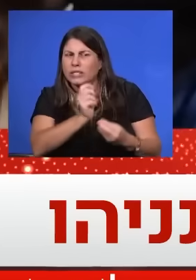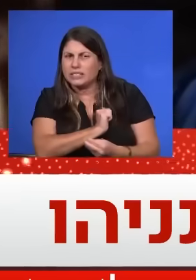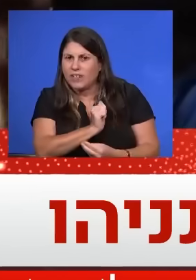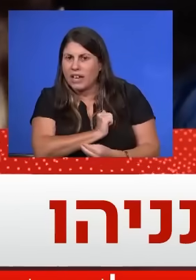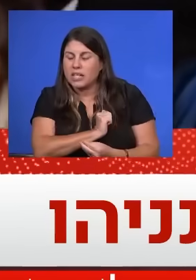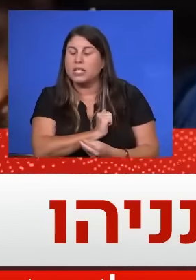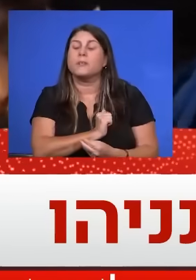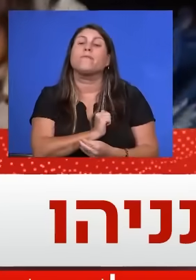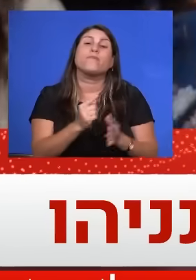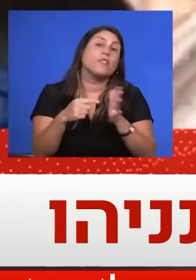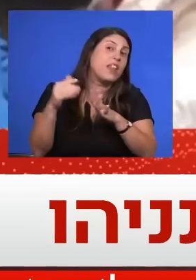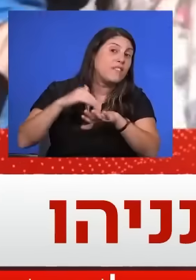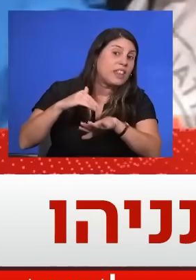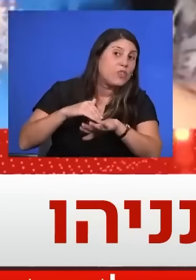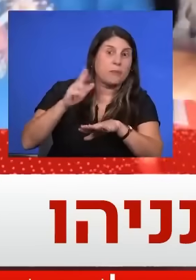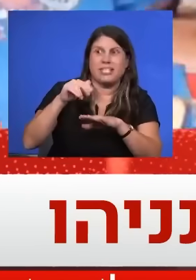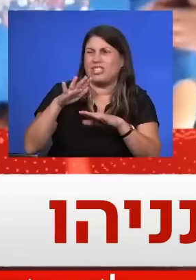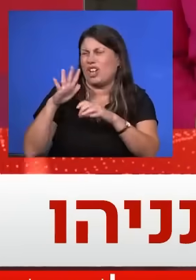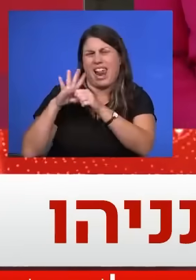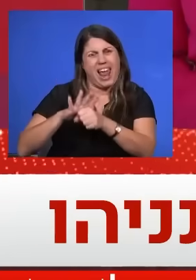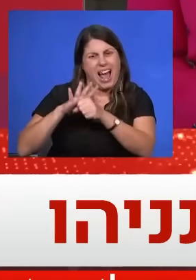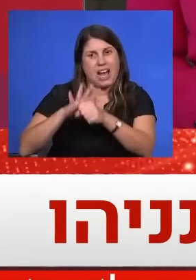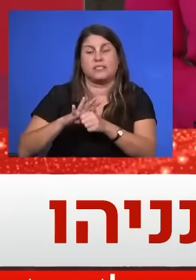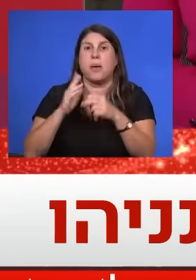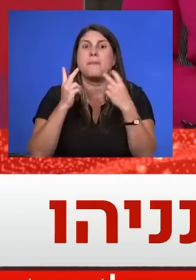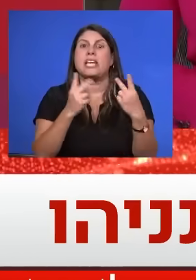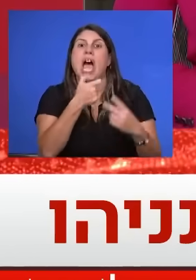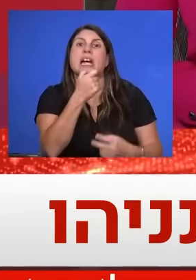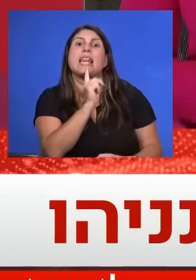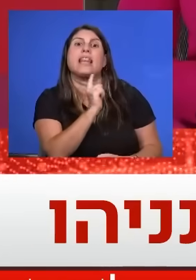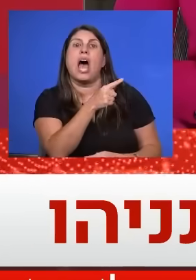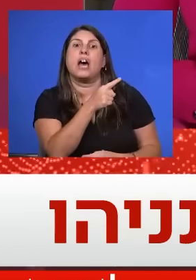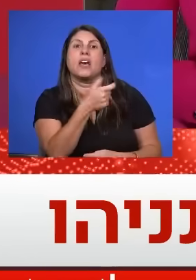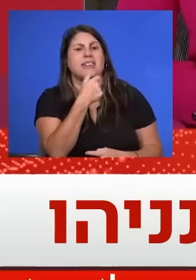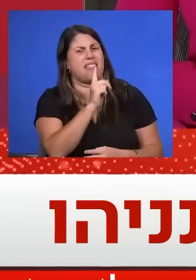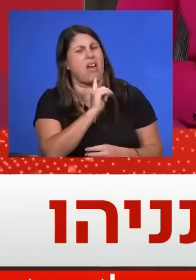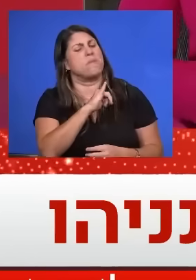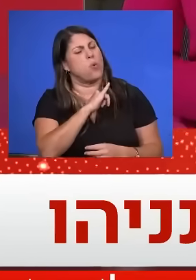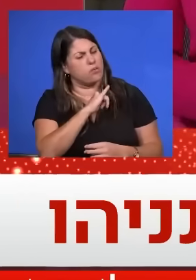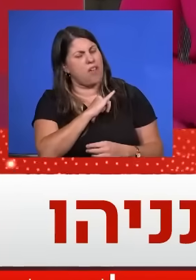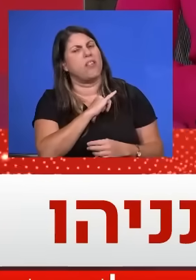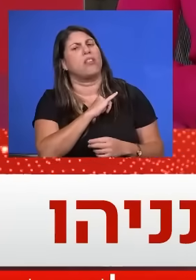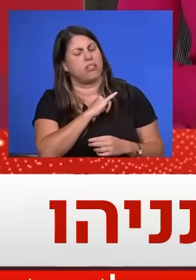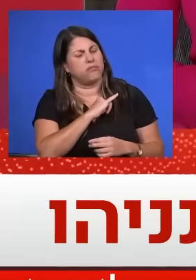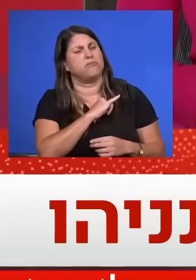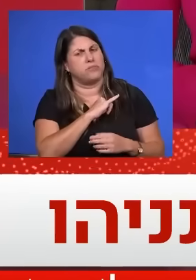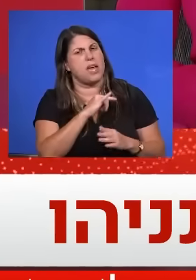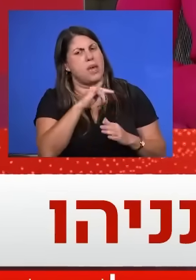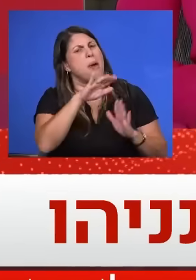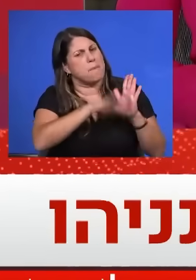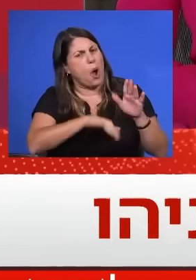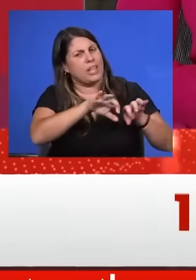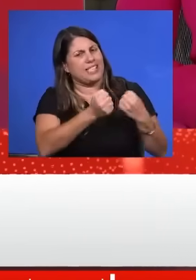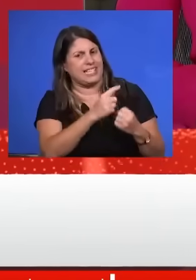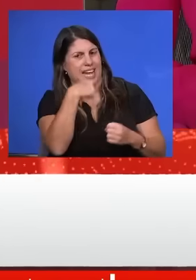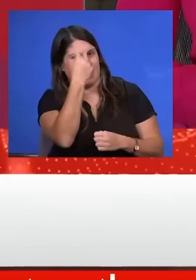הדיווחים, יש פה לחץ, אגב, הוא בעיקר של קטר, קטר מעוניינת גם למזר לעצמה נזקים תדמיתיים, וגם להראות שהיא שחקן